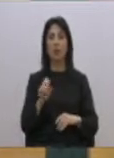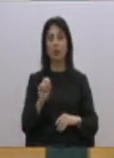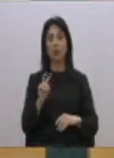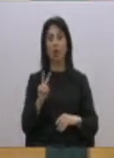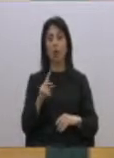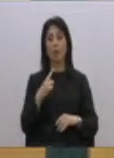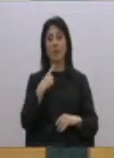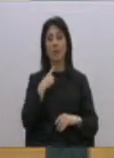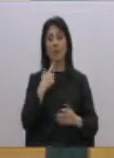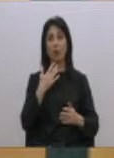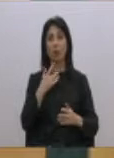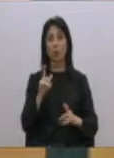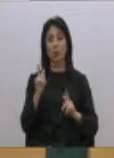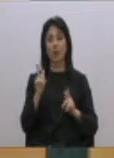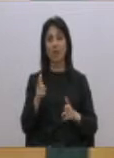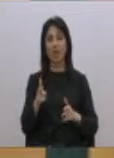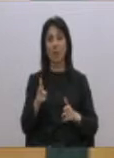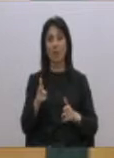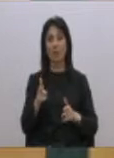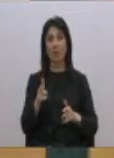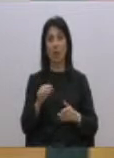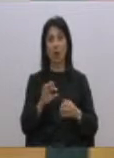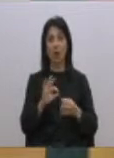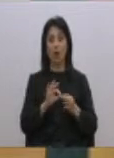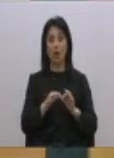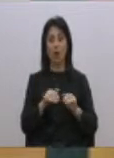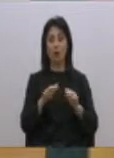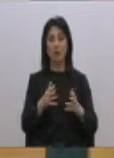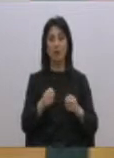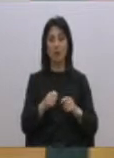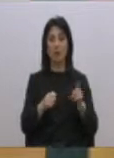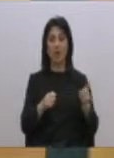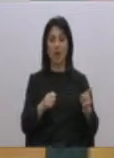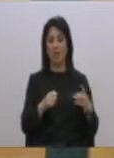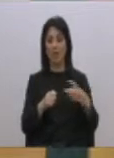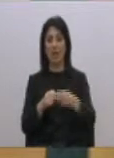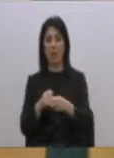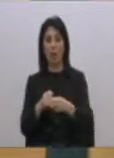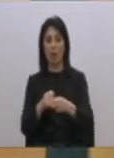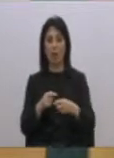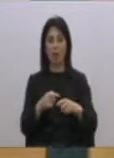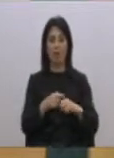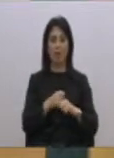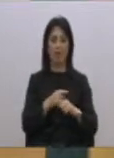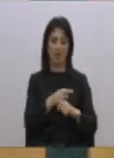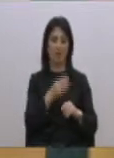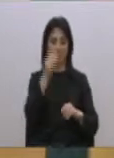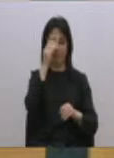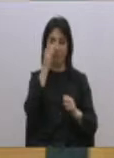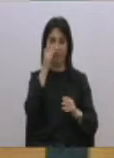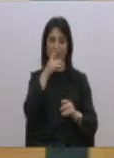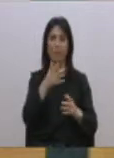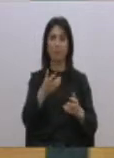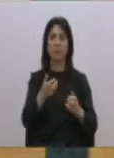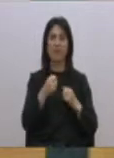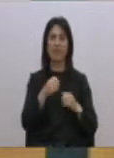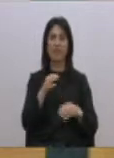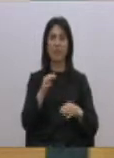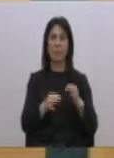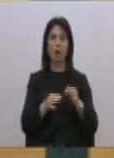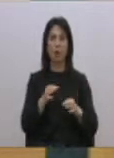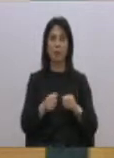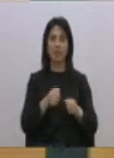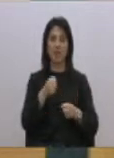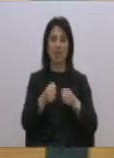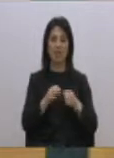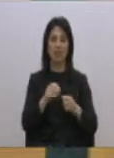12 ხმა თუკი თანახმა იყო კონკრეტული გადაწყვეტილება მიღებულიყო, ამას დაებლოკა ეს გადაწყვეტილება და ის გადაწყვეტილება მიიღება მოსამართლეების